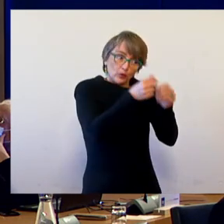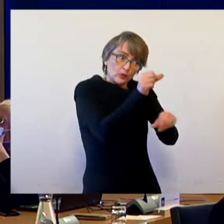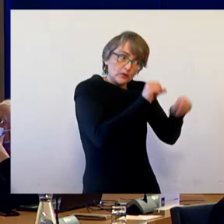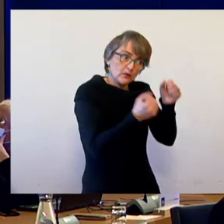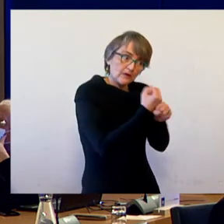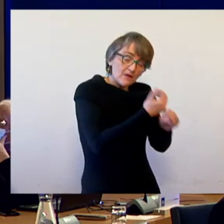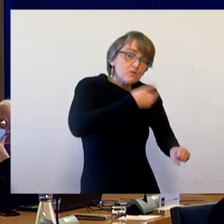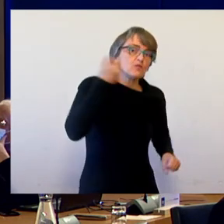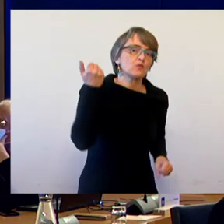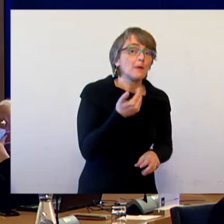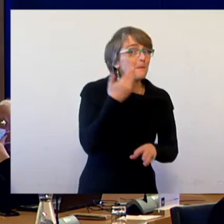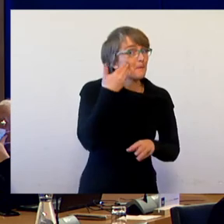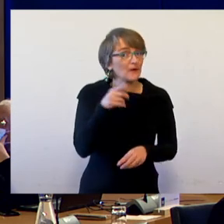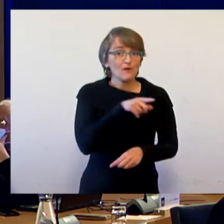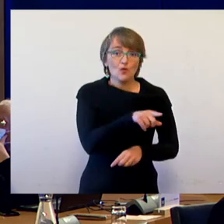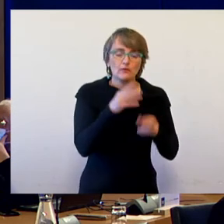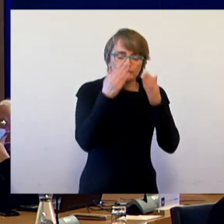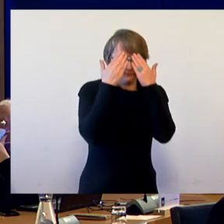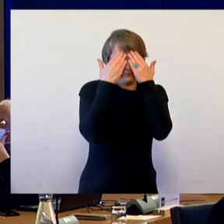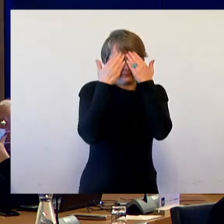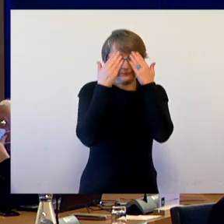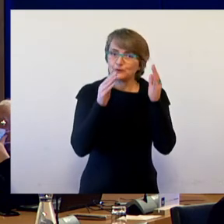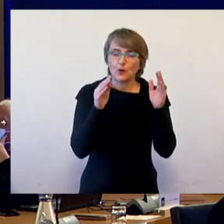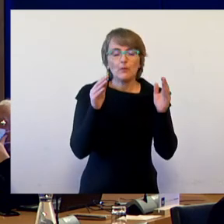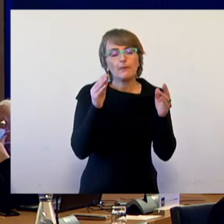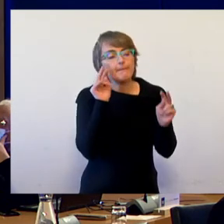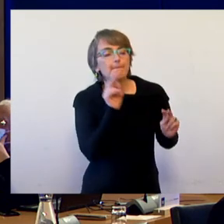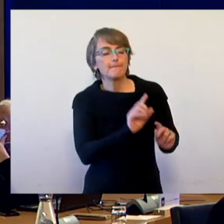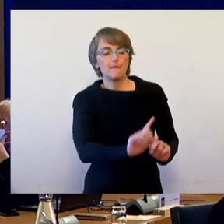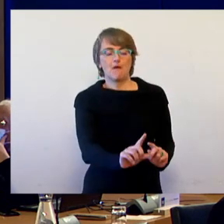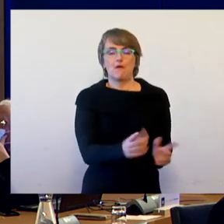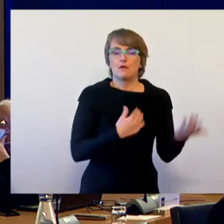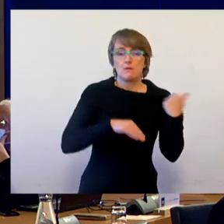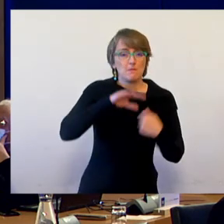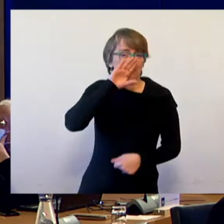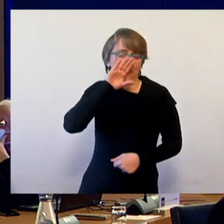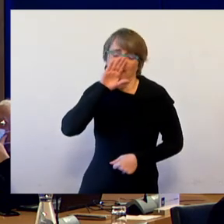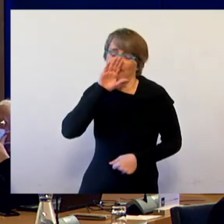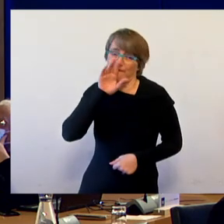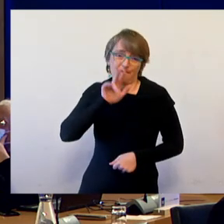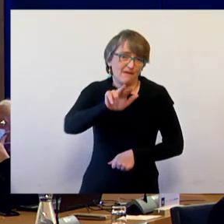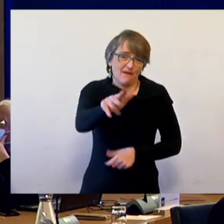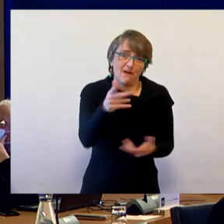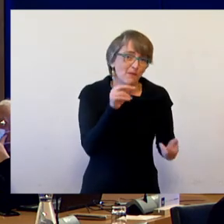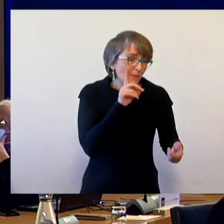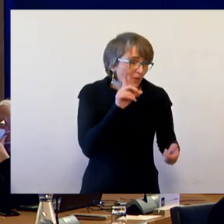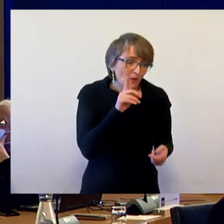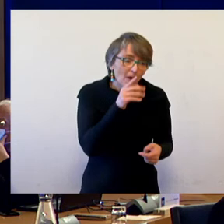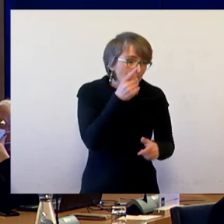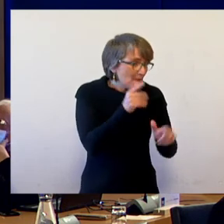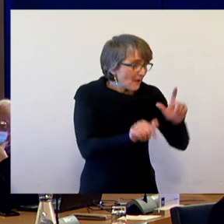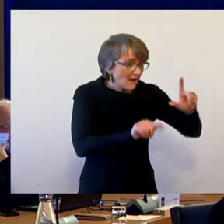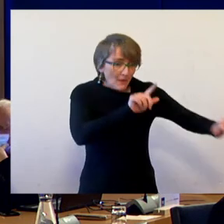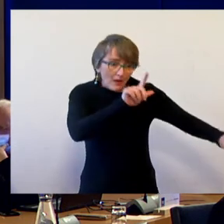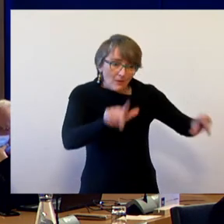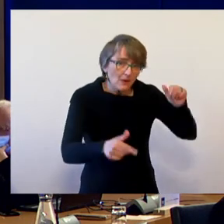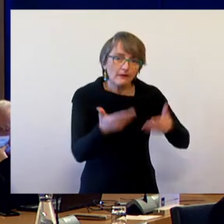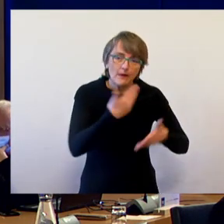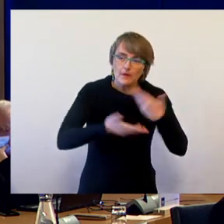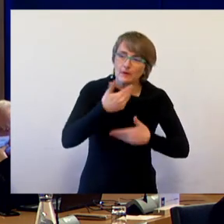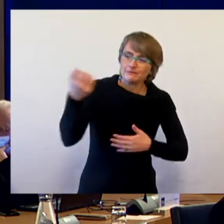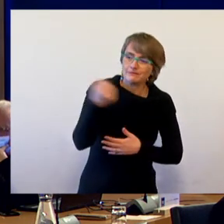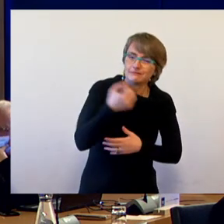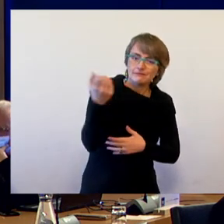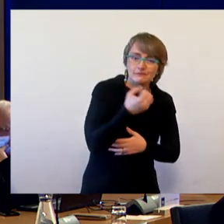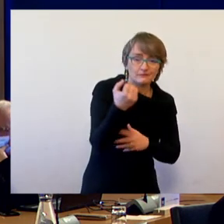et si on reste dans ces situations, on ne regarde pas les choses en face, eh ben ça va revenir finalement au même, parce qu'il va falloir prendre des remplaçants pour remplacer celles qui sont en arrêt